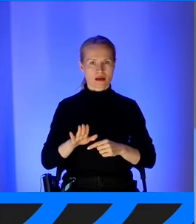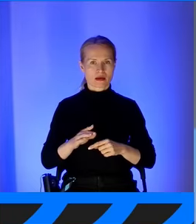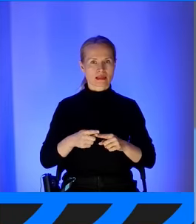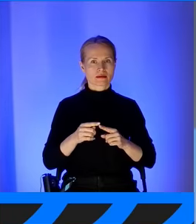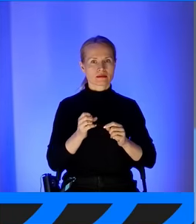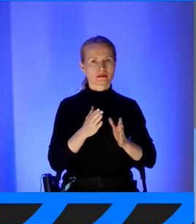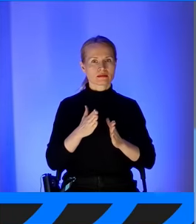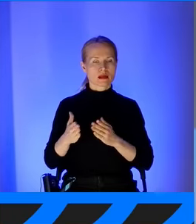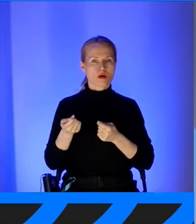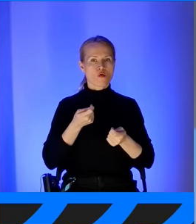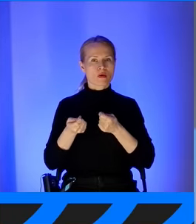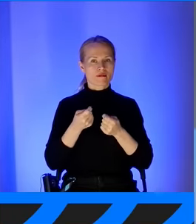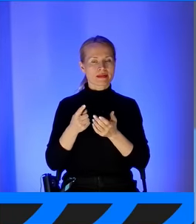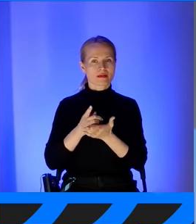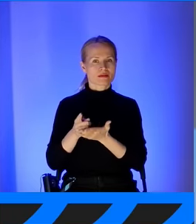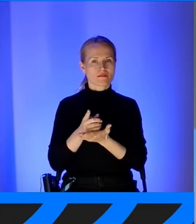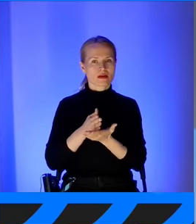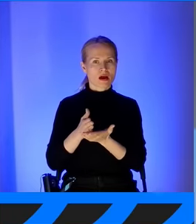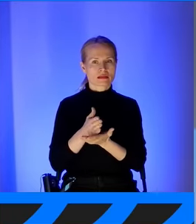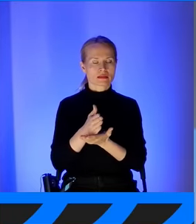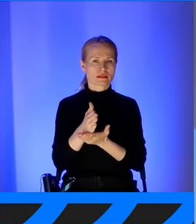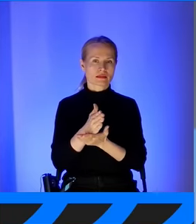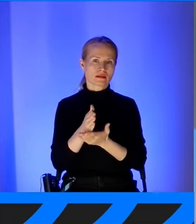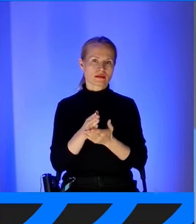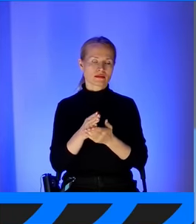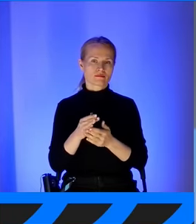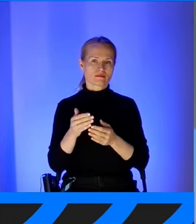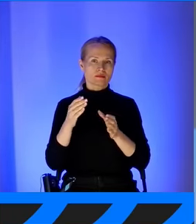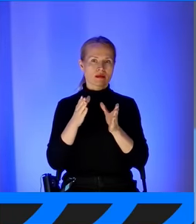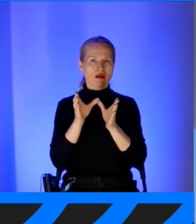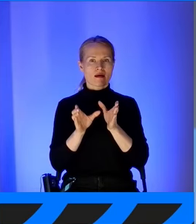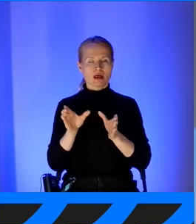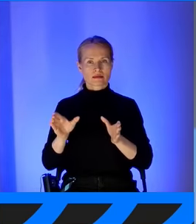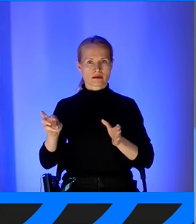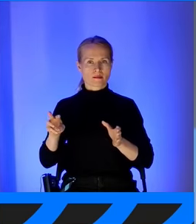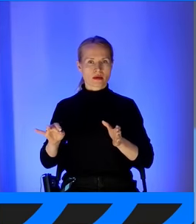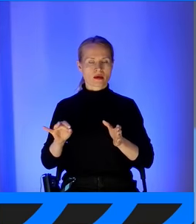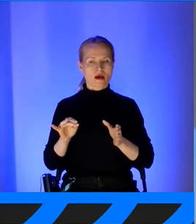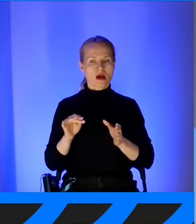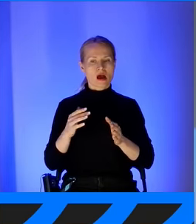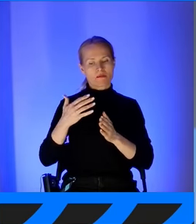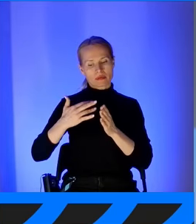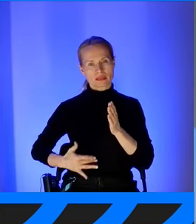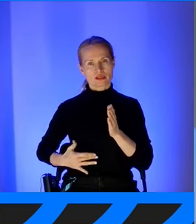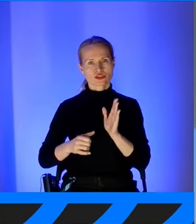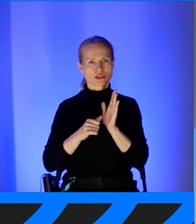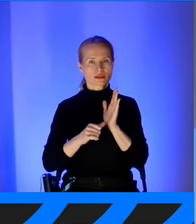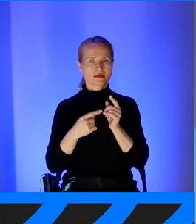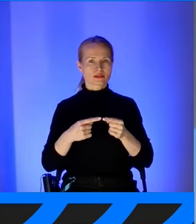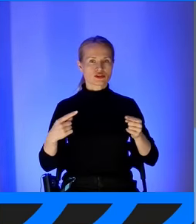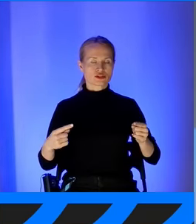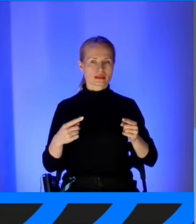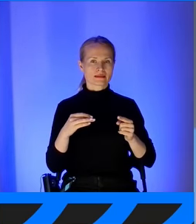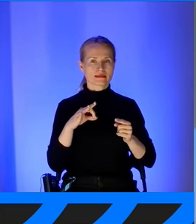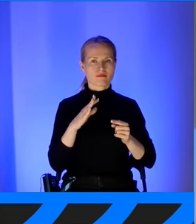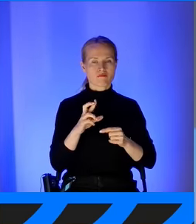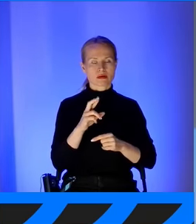система управления репликации и шип кластером А что под ним у нас 60 различных типов баз данных под ним